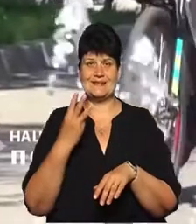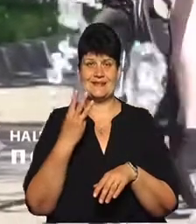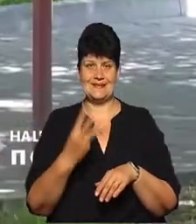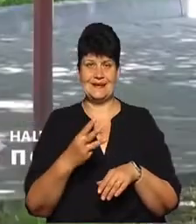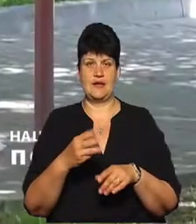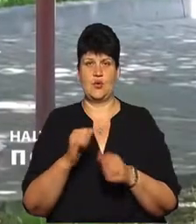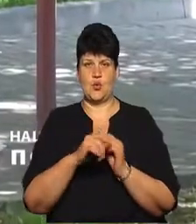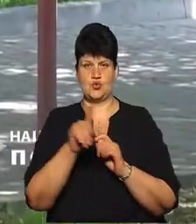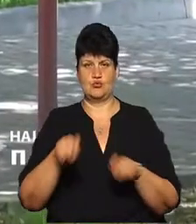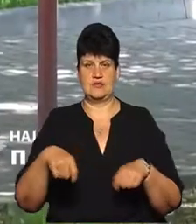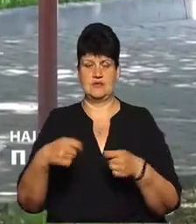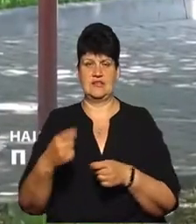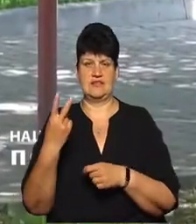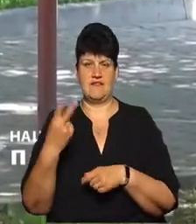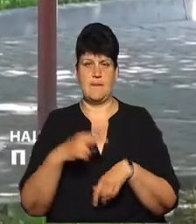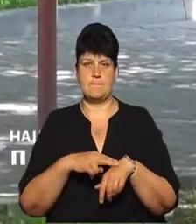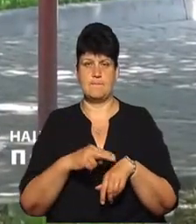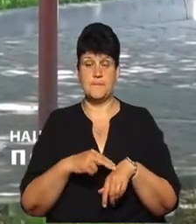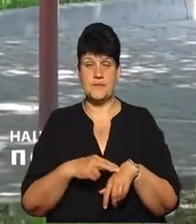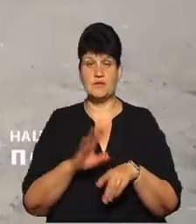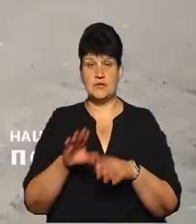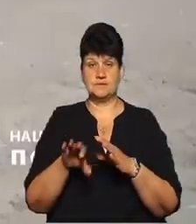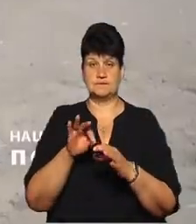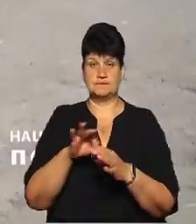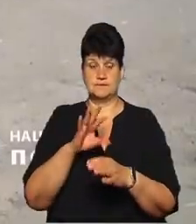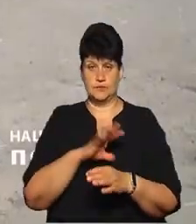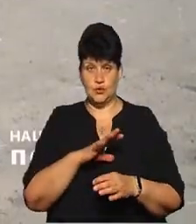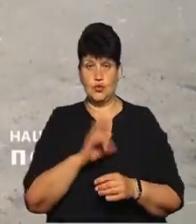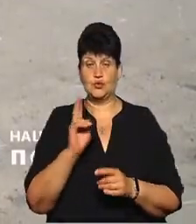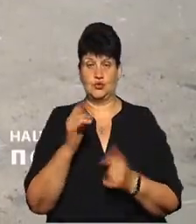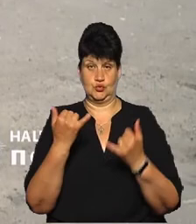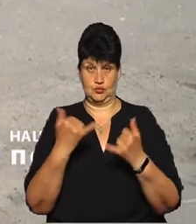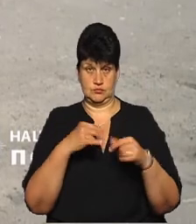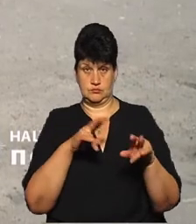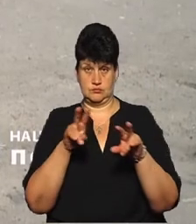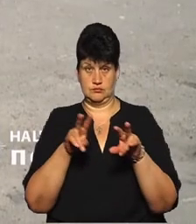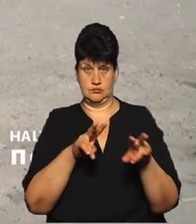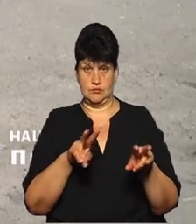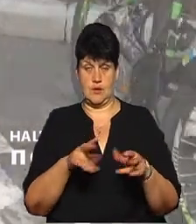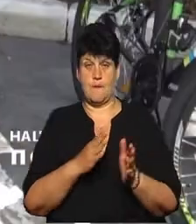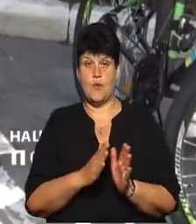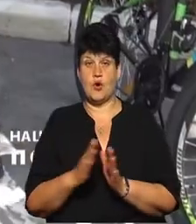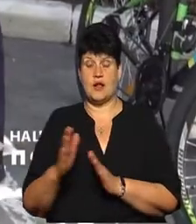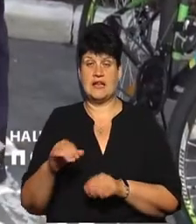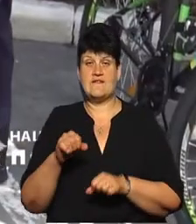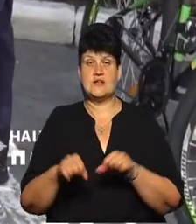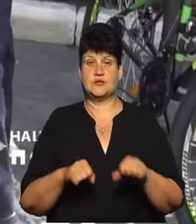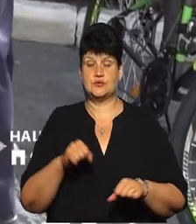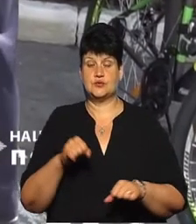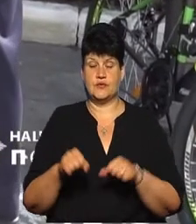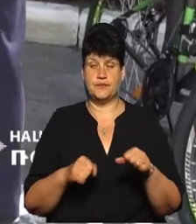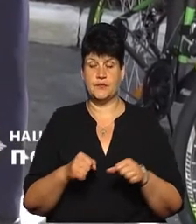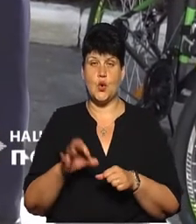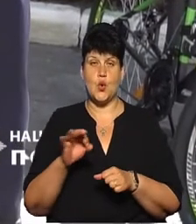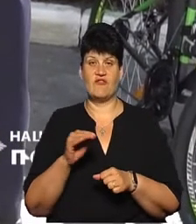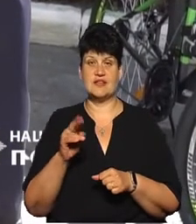яких буде 2 патрульних. Вони пройшли відбір. Один з тих, хто відсьогодні стежитиме за громадським порядком на велосипеді – дільничний офіцер